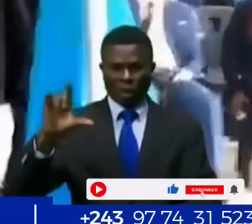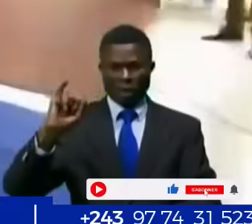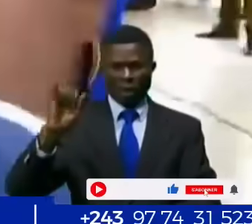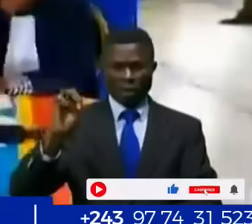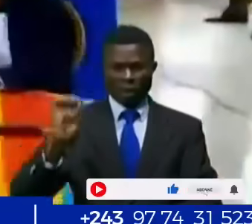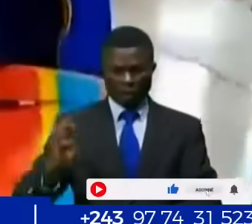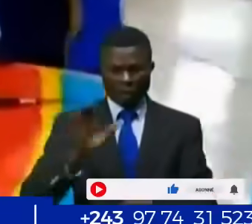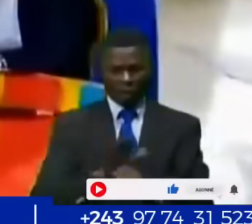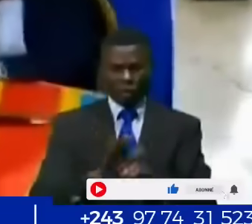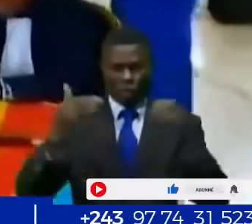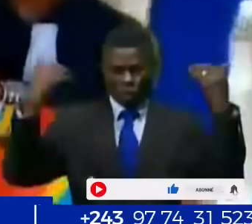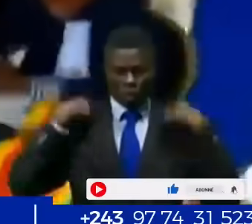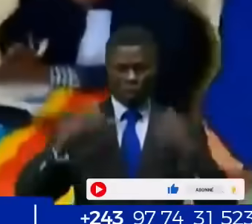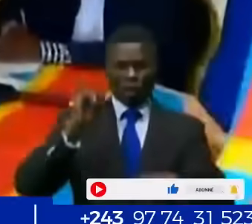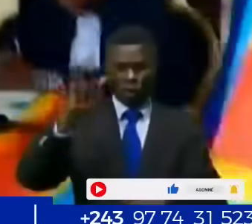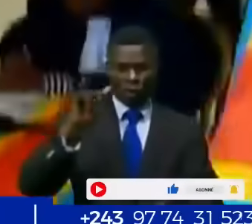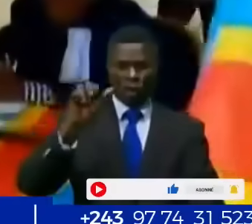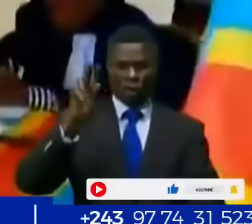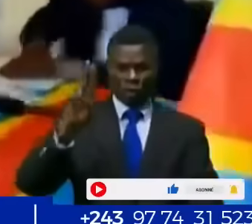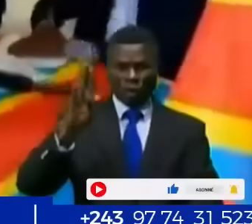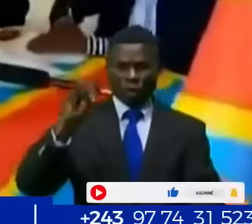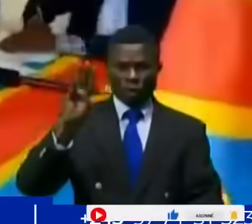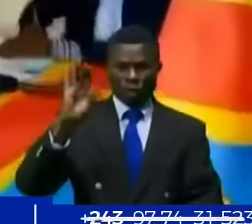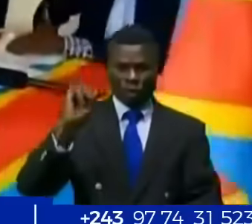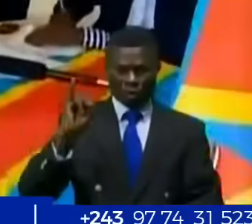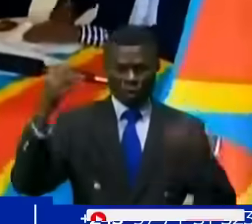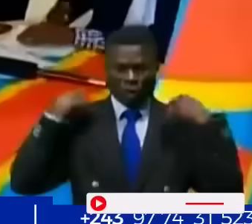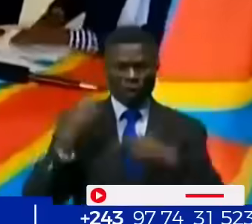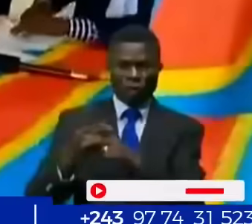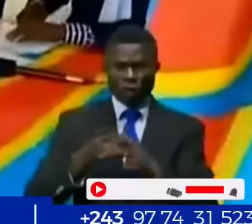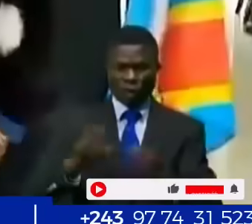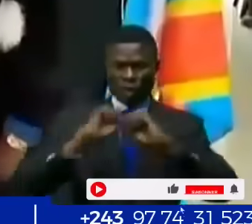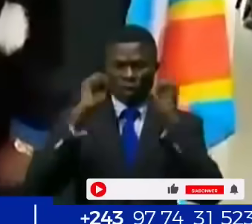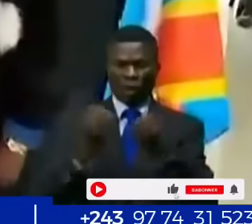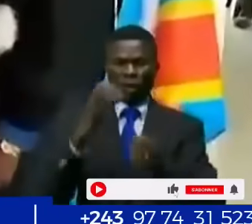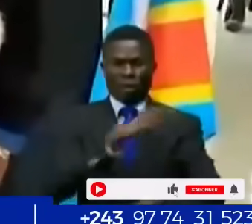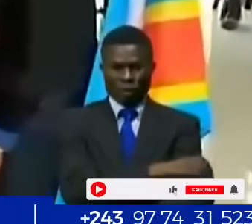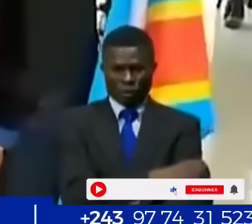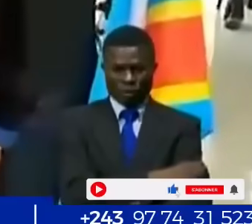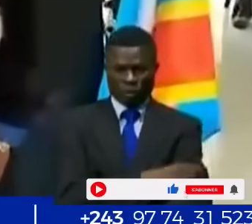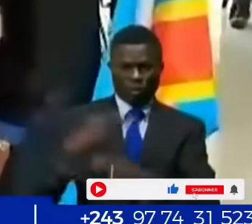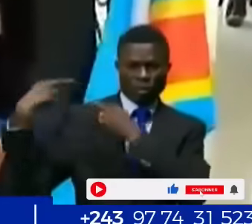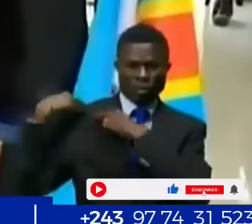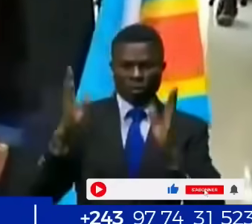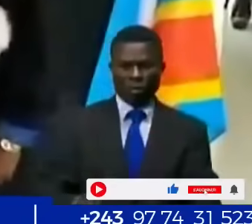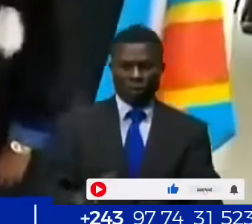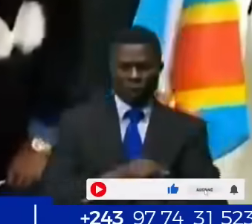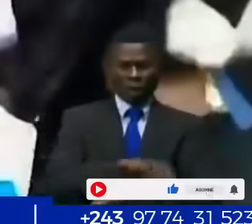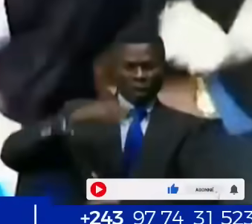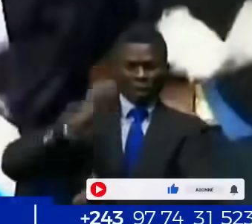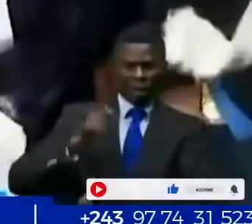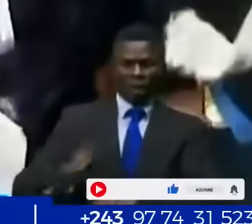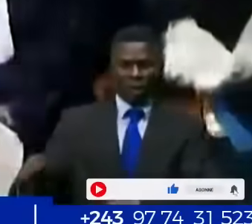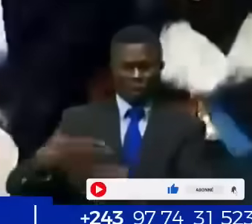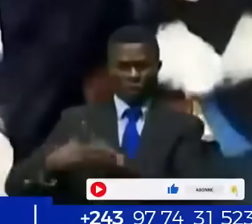plusieurs personnalités de Yumbi, notamment les comités de sécurité, la société civile et les responsables du tripé du territoire voisin